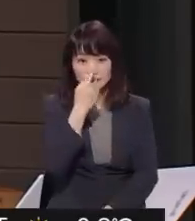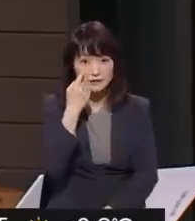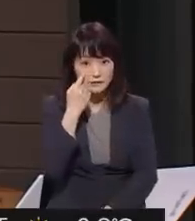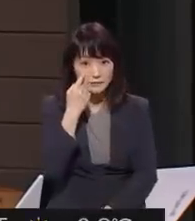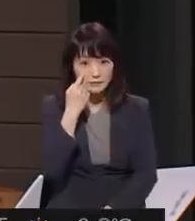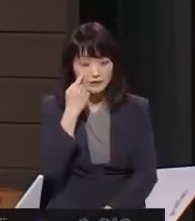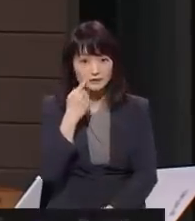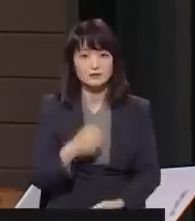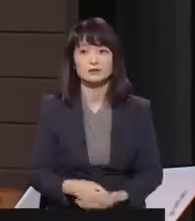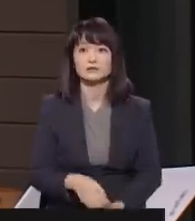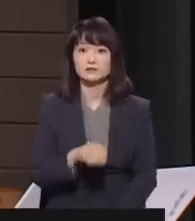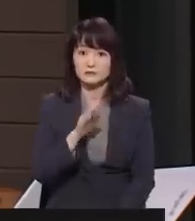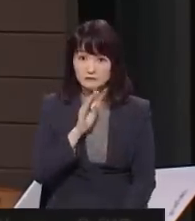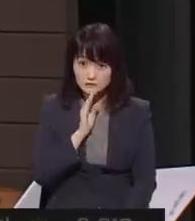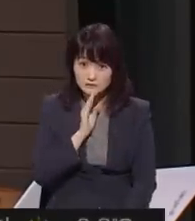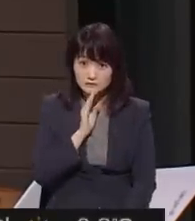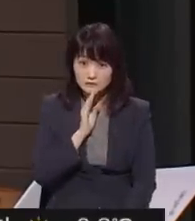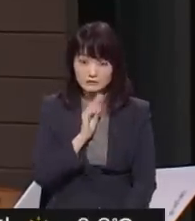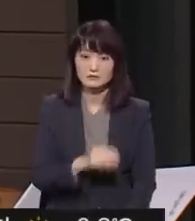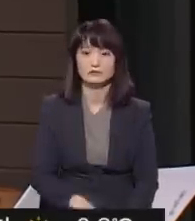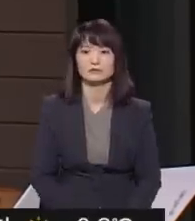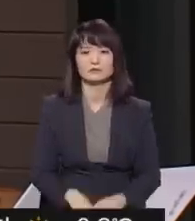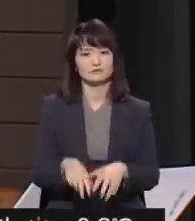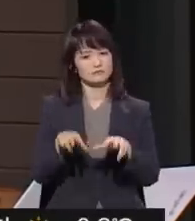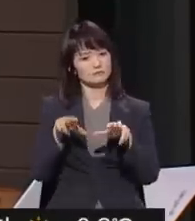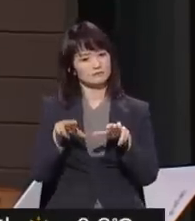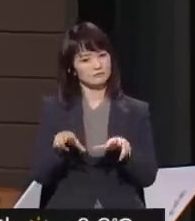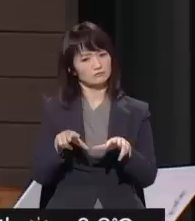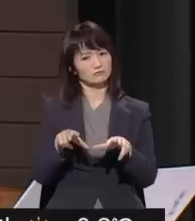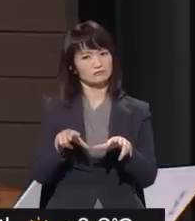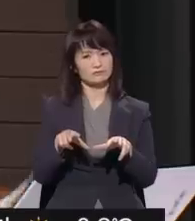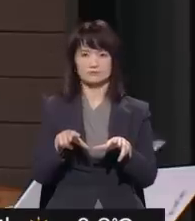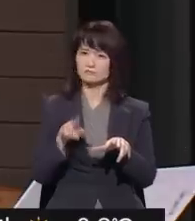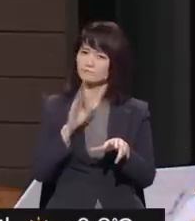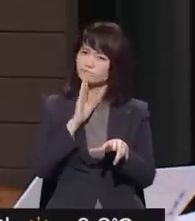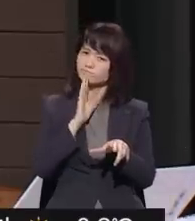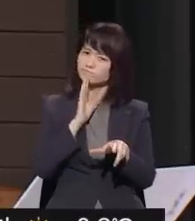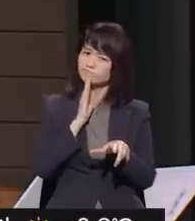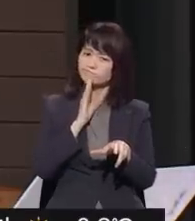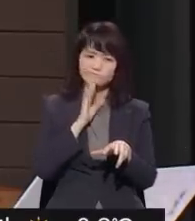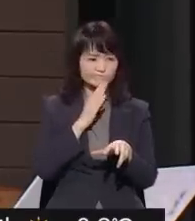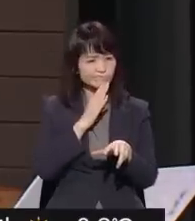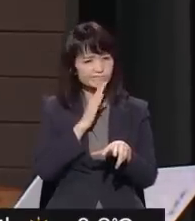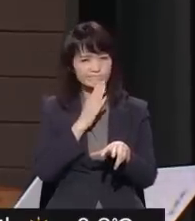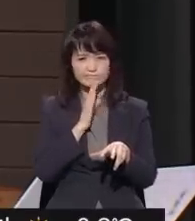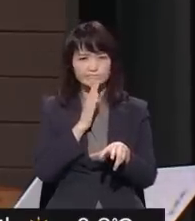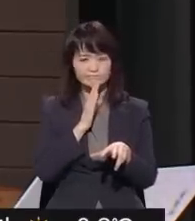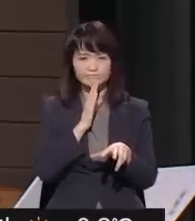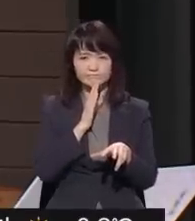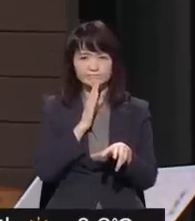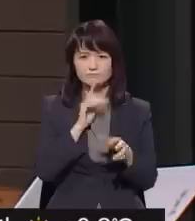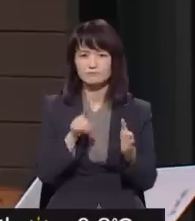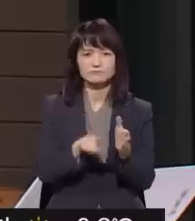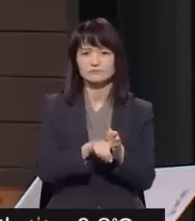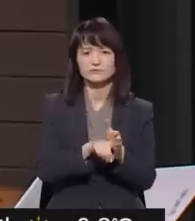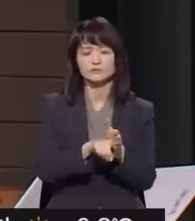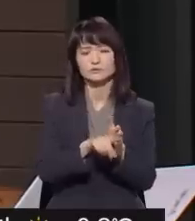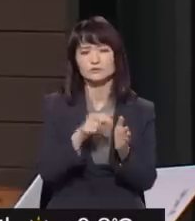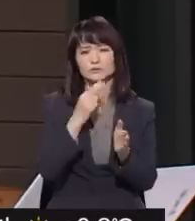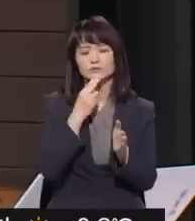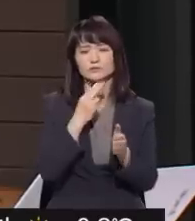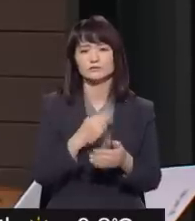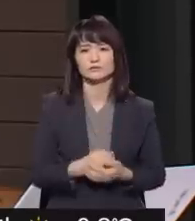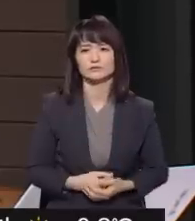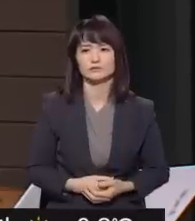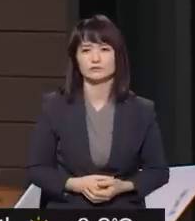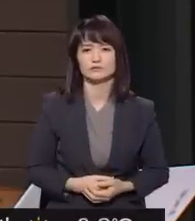저는 정말 지금도 지금도 약간 이게 과연 진짜일까 막 정말 그런 믿기지가 않는데